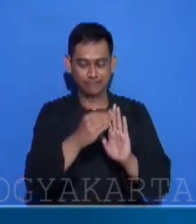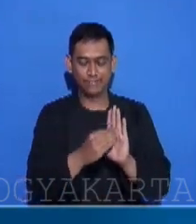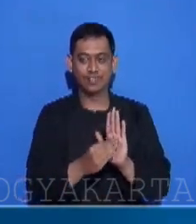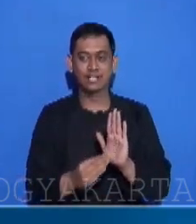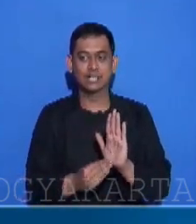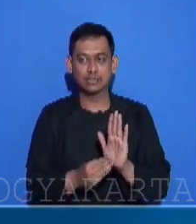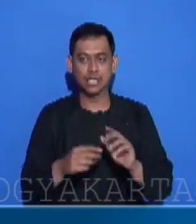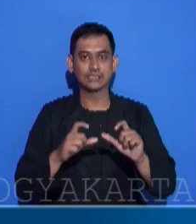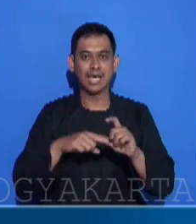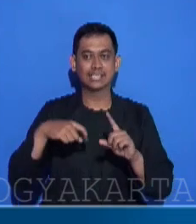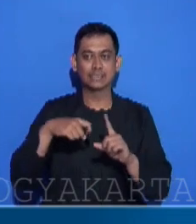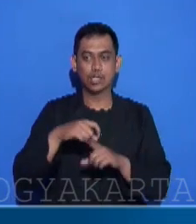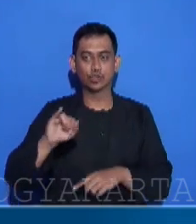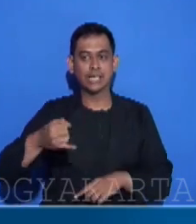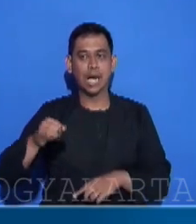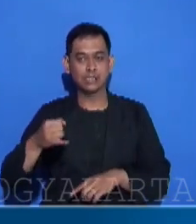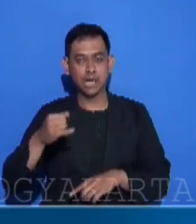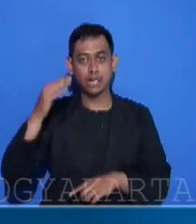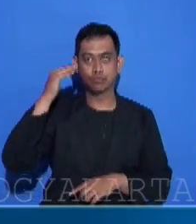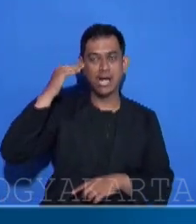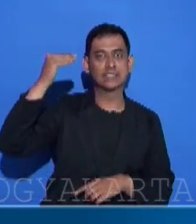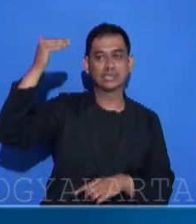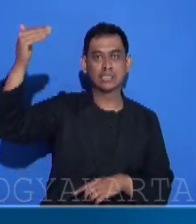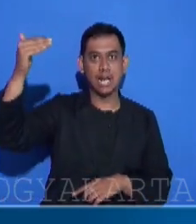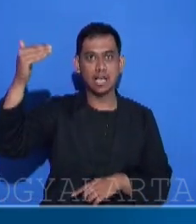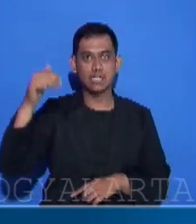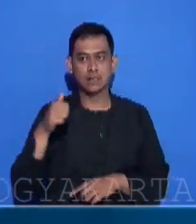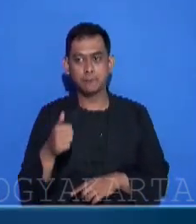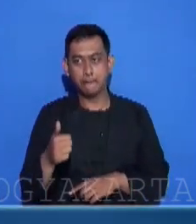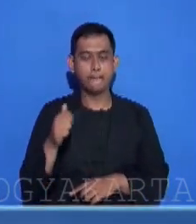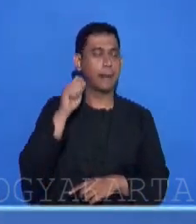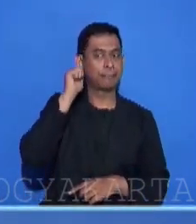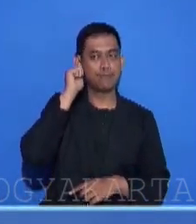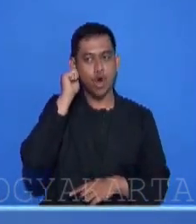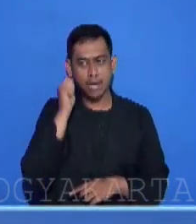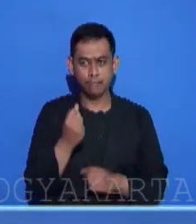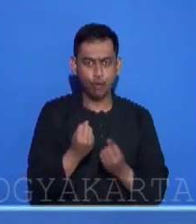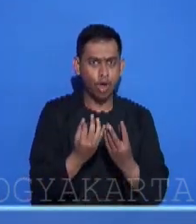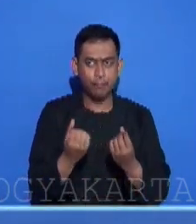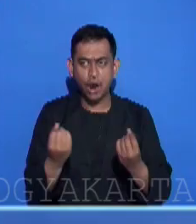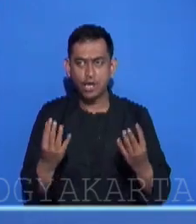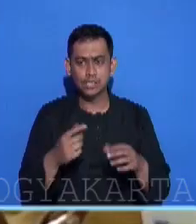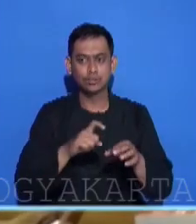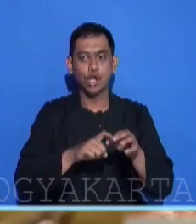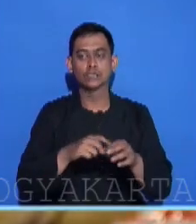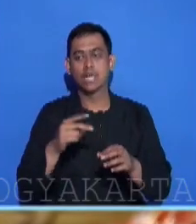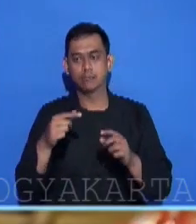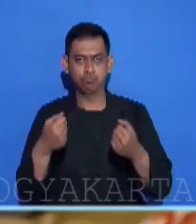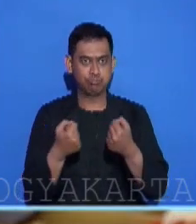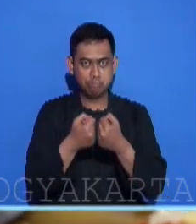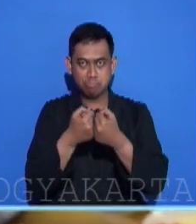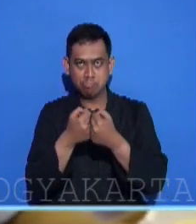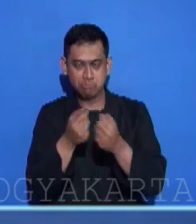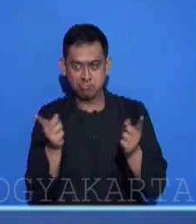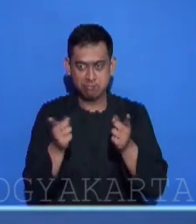kadet kadet Junior dan senior untuk kelompok Putra maupun Putri dengan nomor perlombaan KY rugi atau pertarungan dan